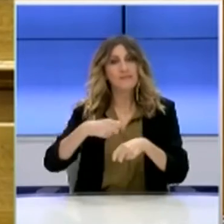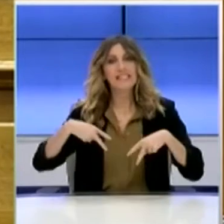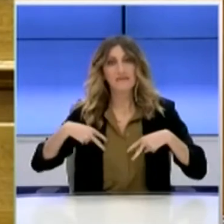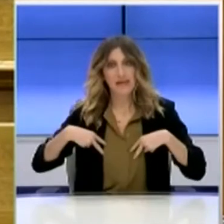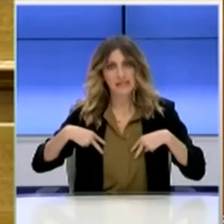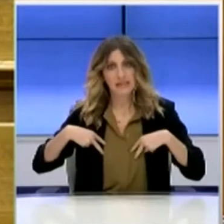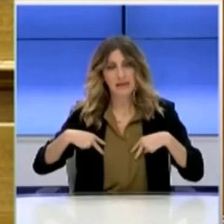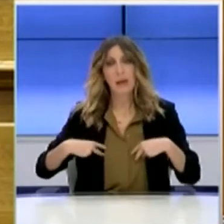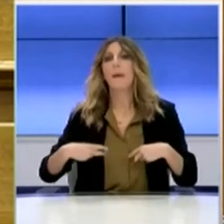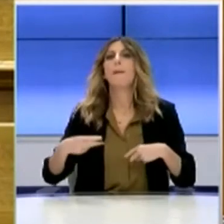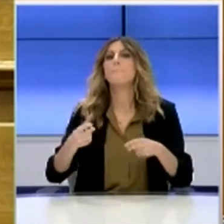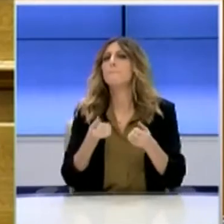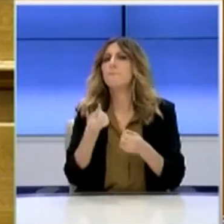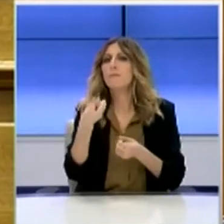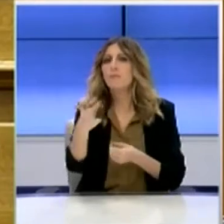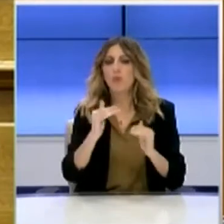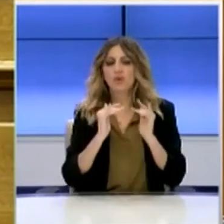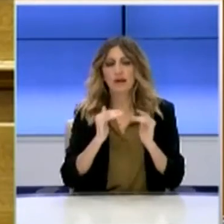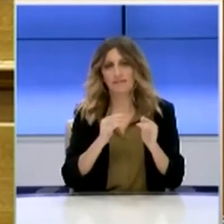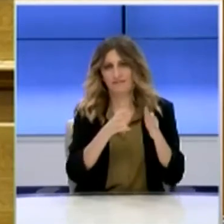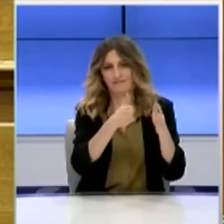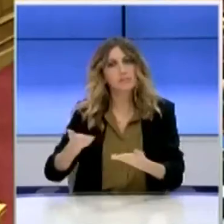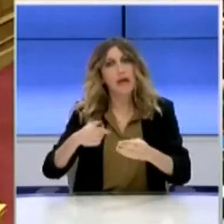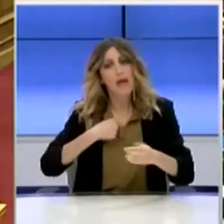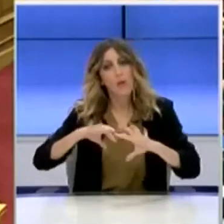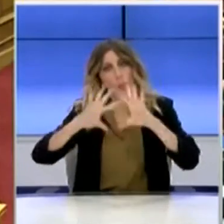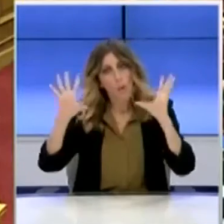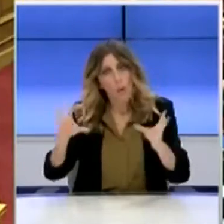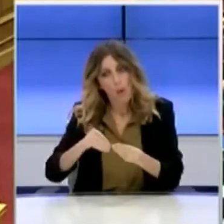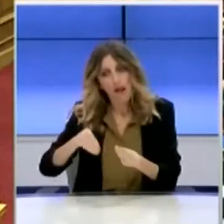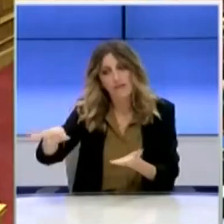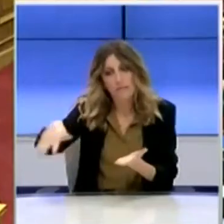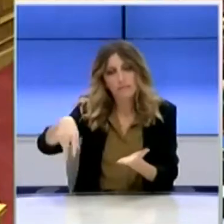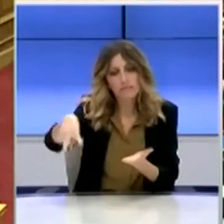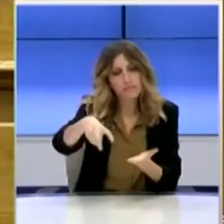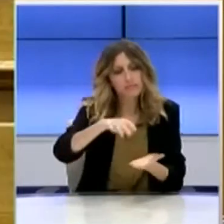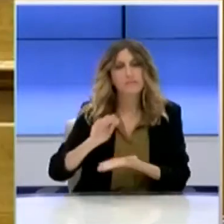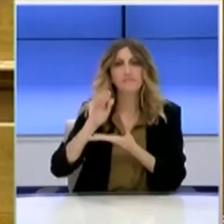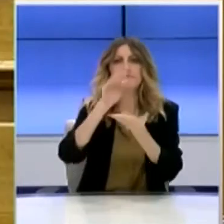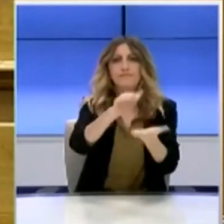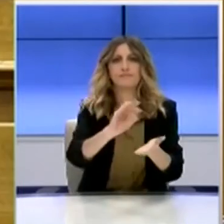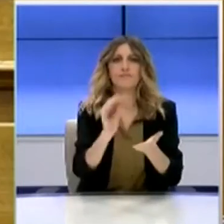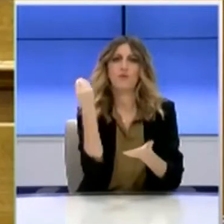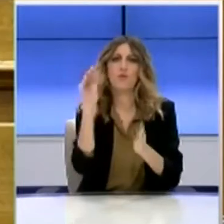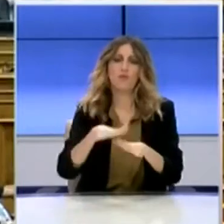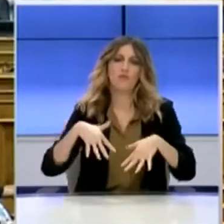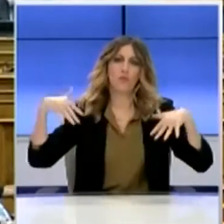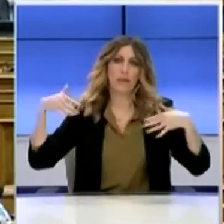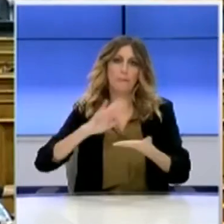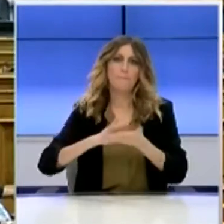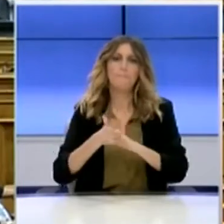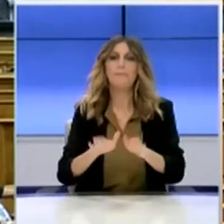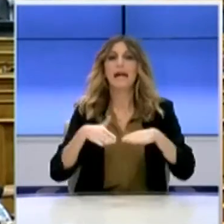557 κρεβάτια μονάδων εντατικής θεραπείας. Σήμερα έχουμε στη διάθεσή